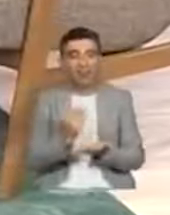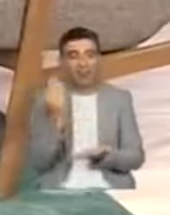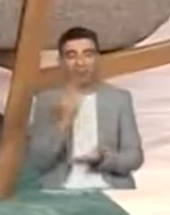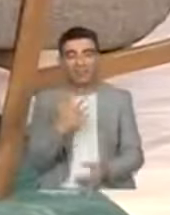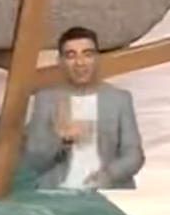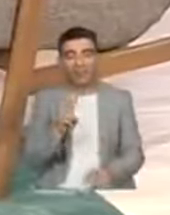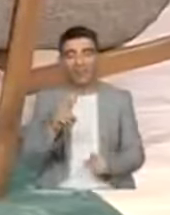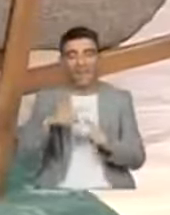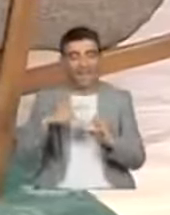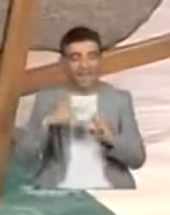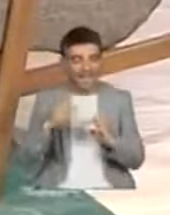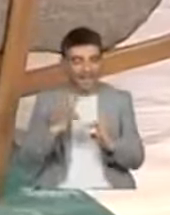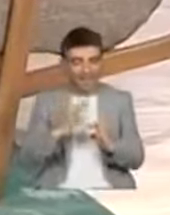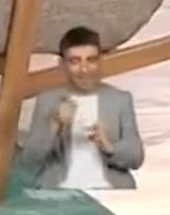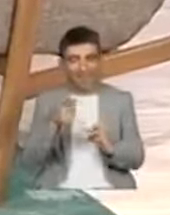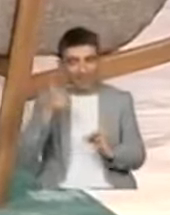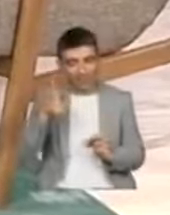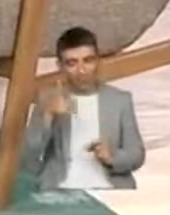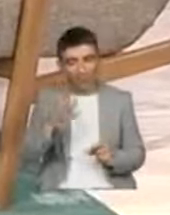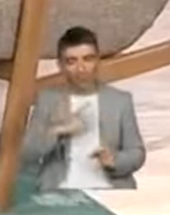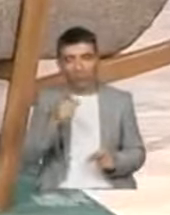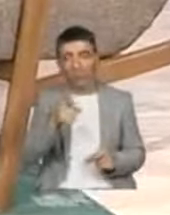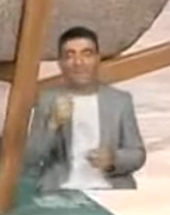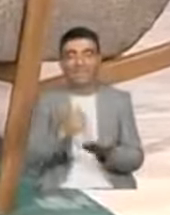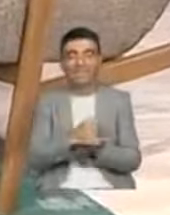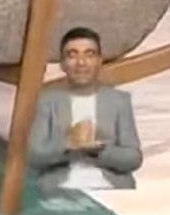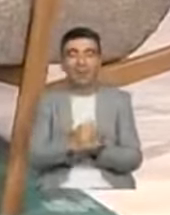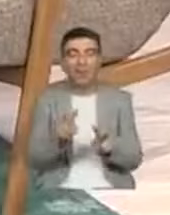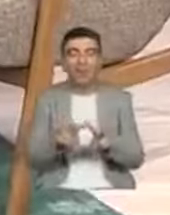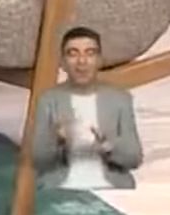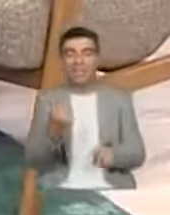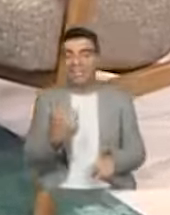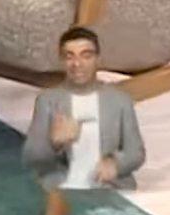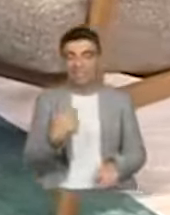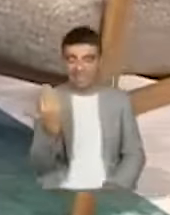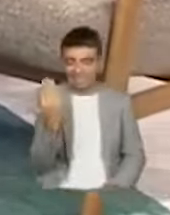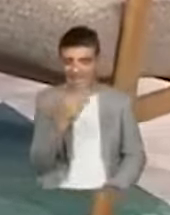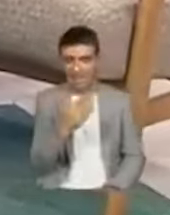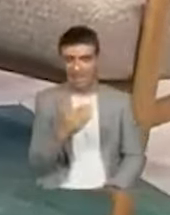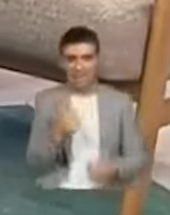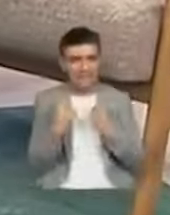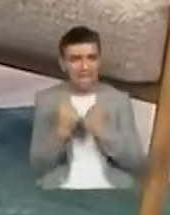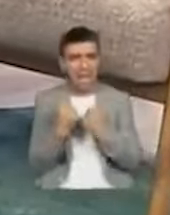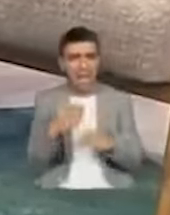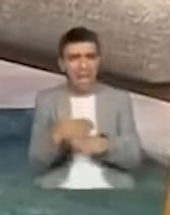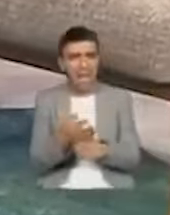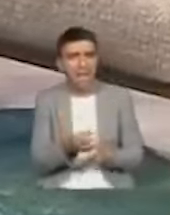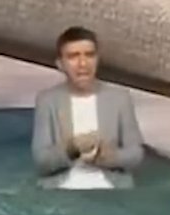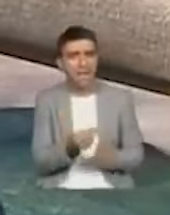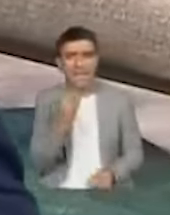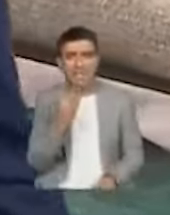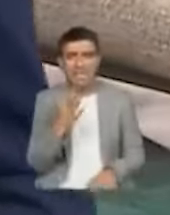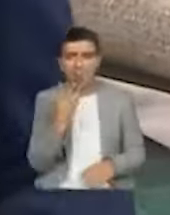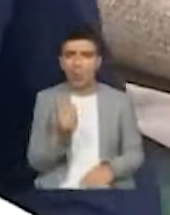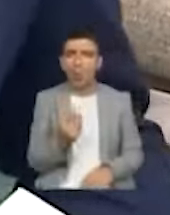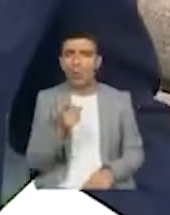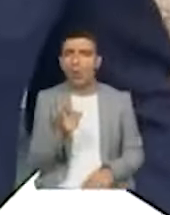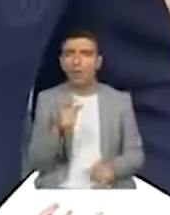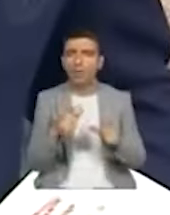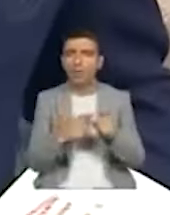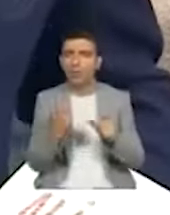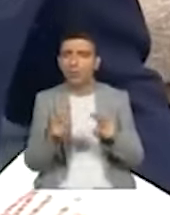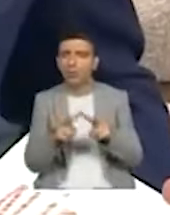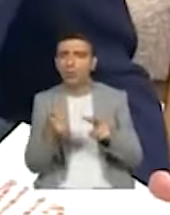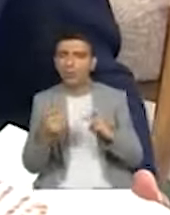bir VTR'ye götürmek istiyorum. Trabzon'un Maçka ilçesine gidelim. Bayat ekmekte yapılan yöreye özgü sumur